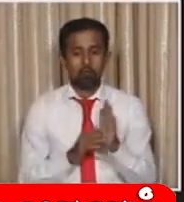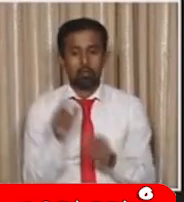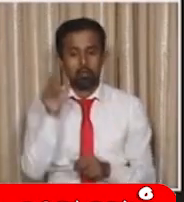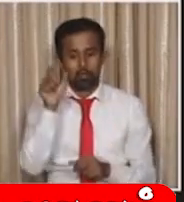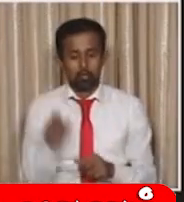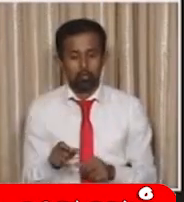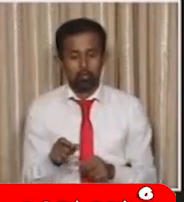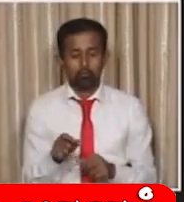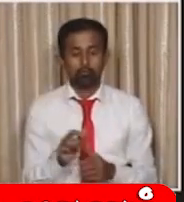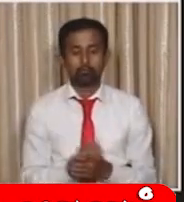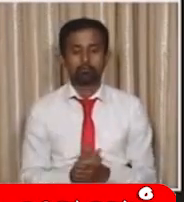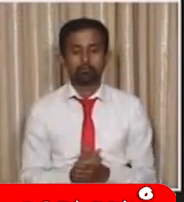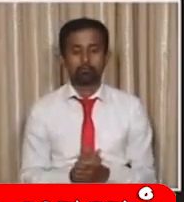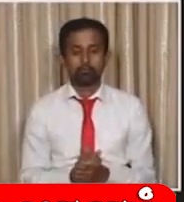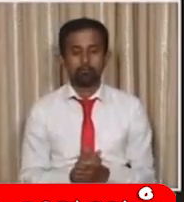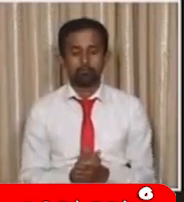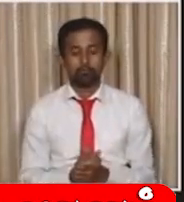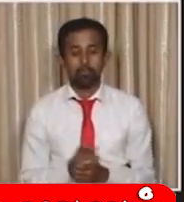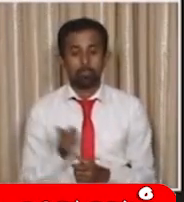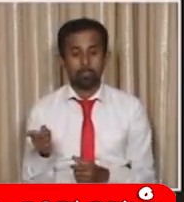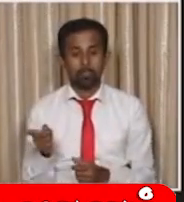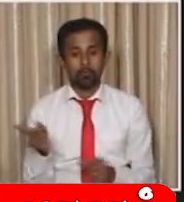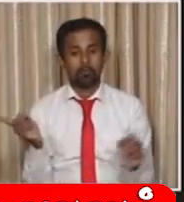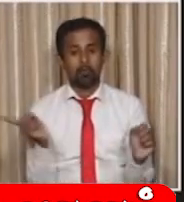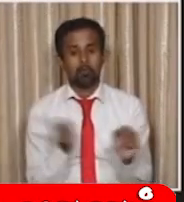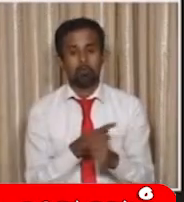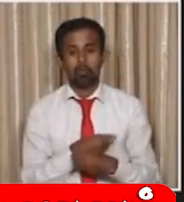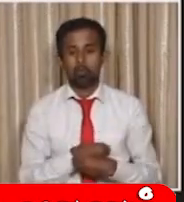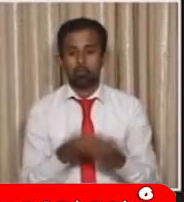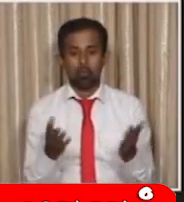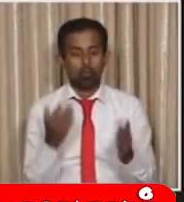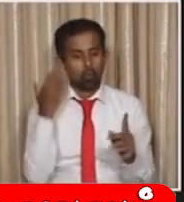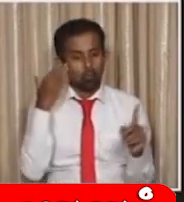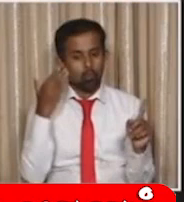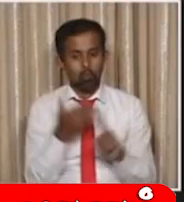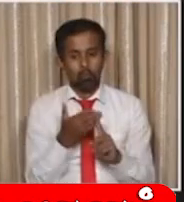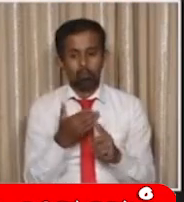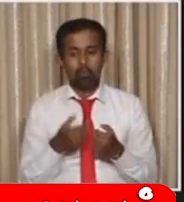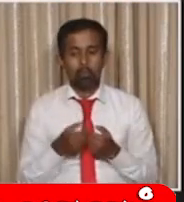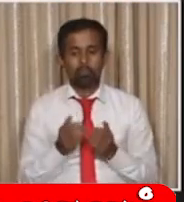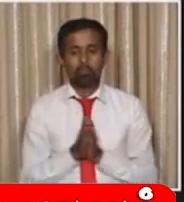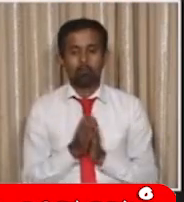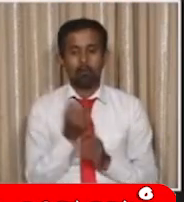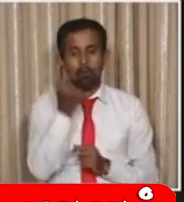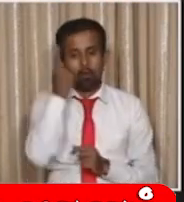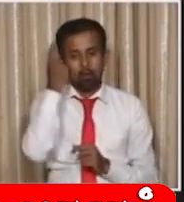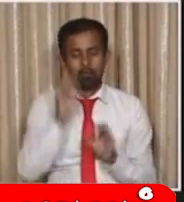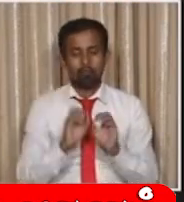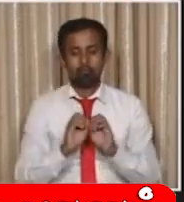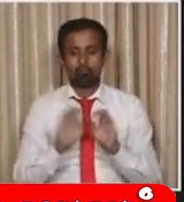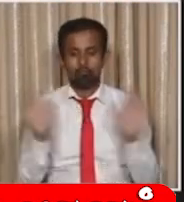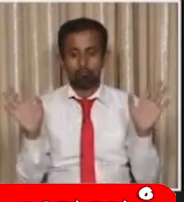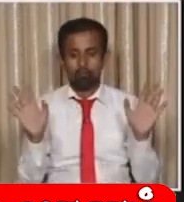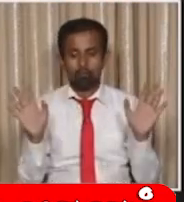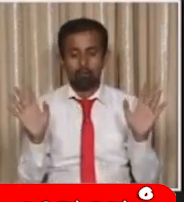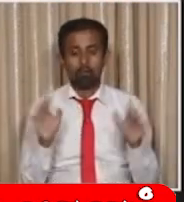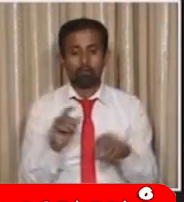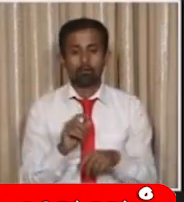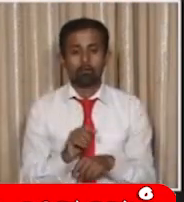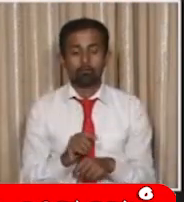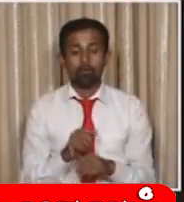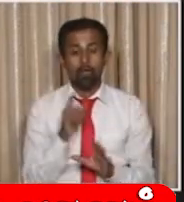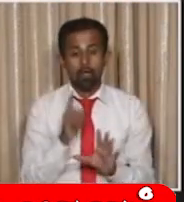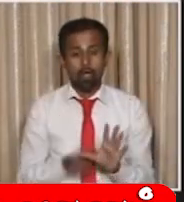இந்த இனப்படுகொலை தொடர்பாக தன்னுடைய பதிவை மேற்கொண்டு இந்த 14 வருடங்களாக இன்னும்